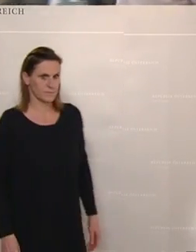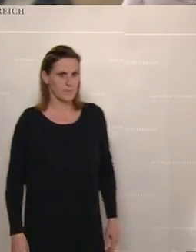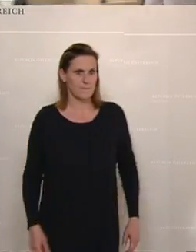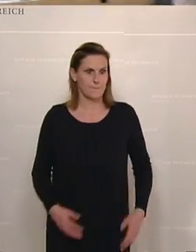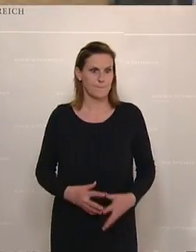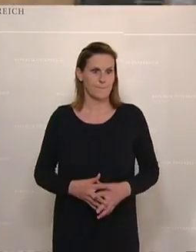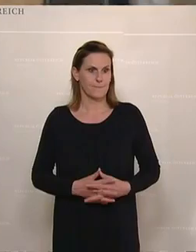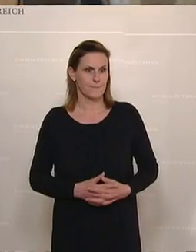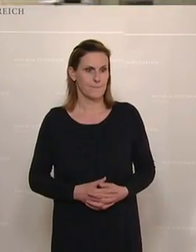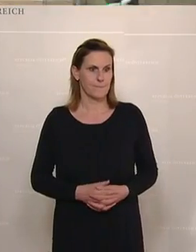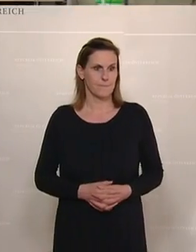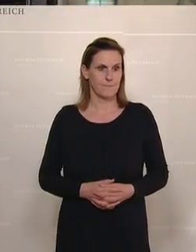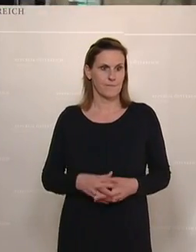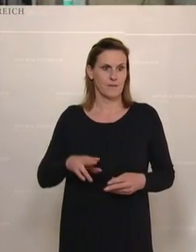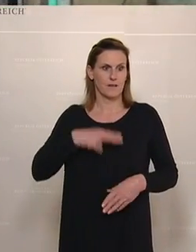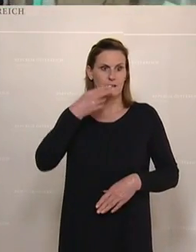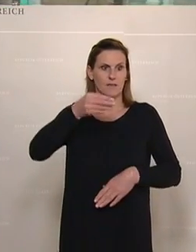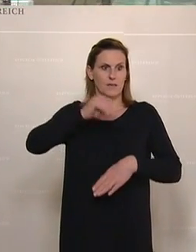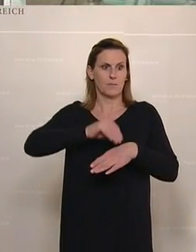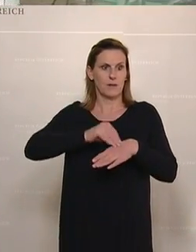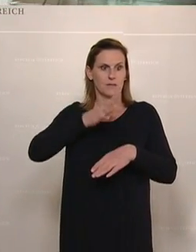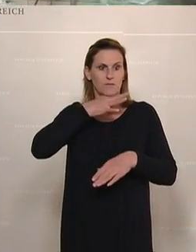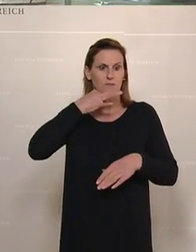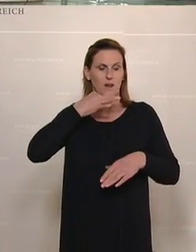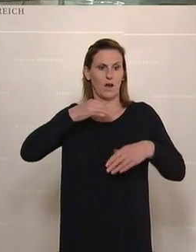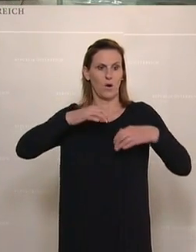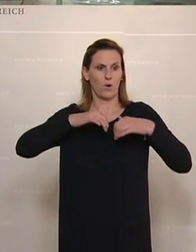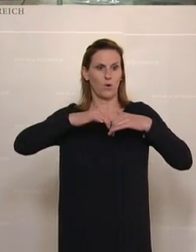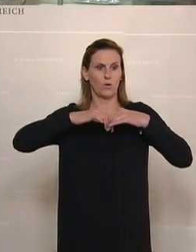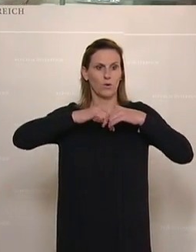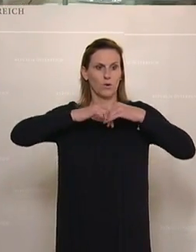Gesundheitssprecher der FPÖ, Gerhard Kanyak von der FPÖ.